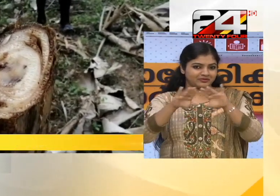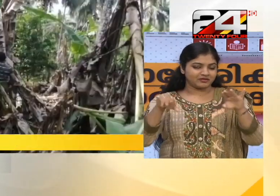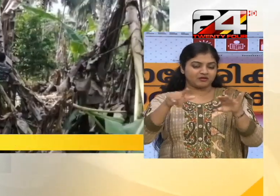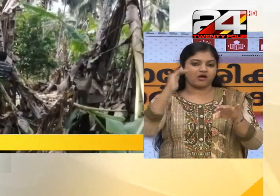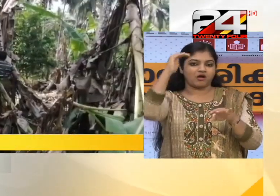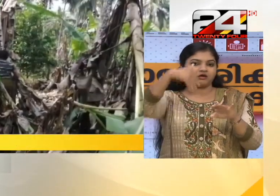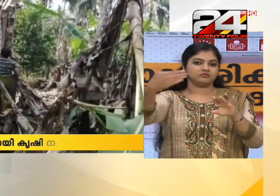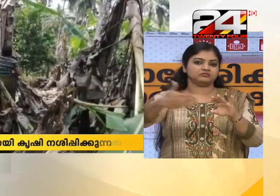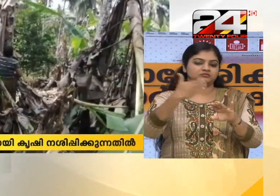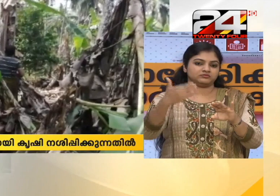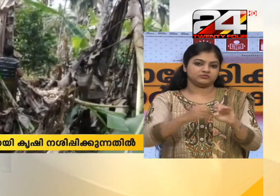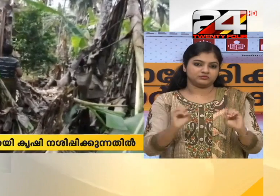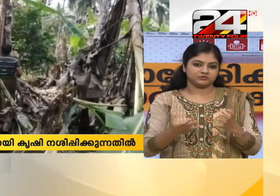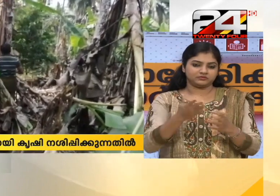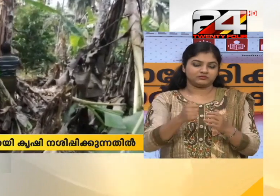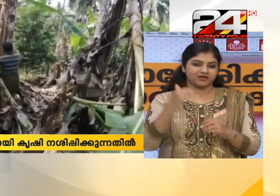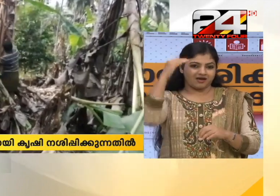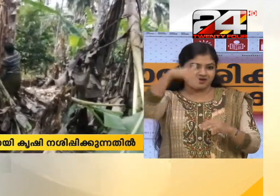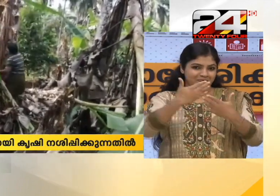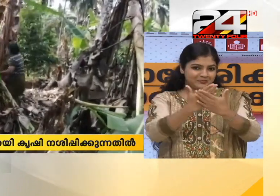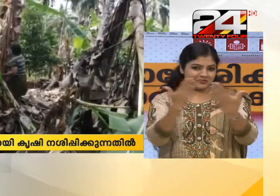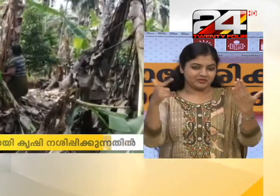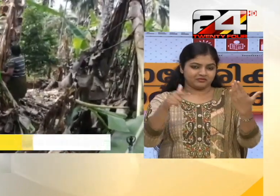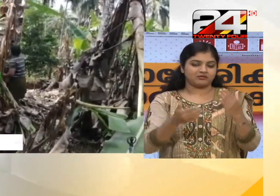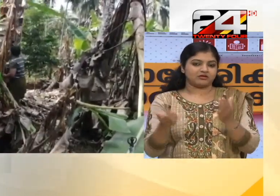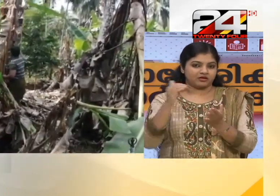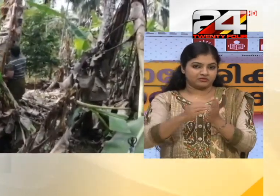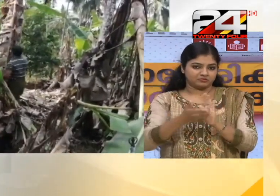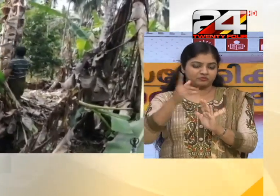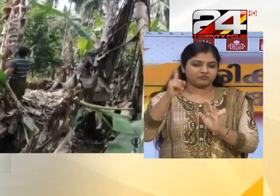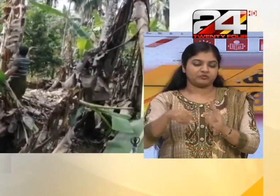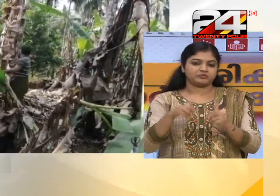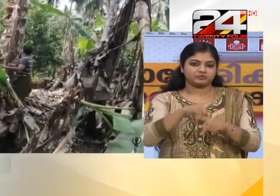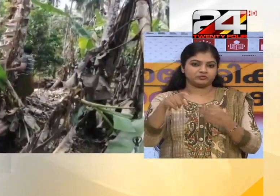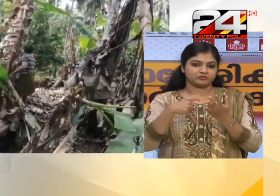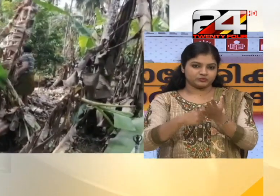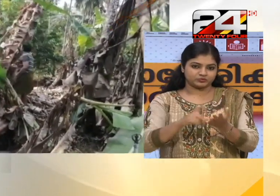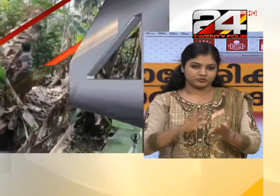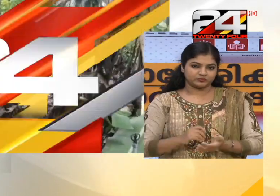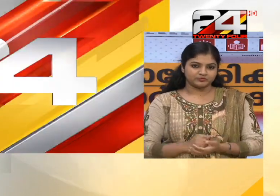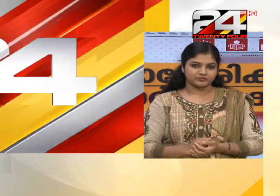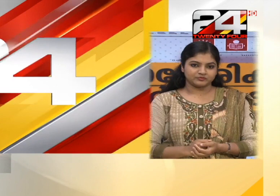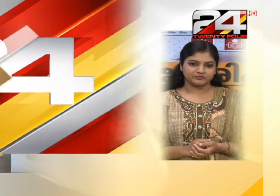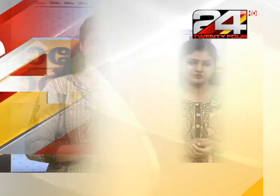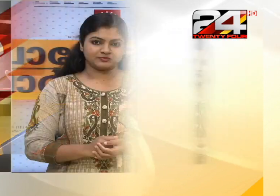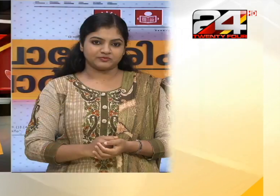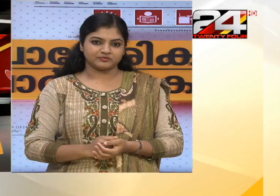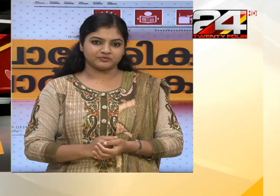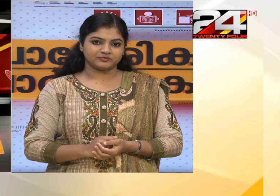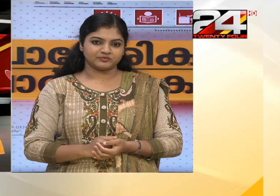കാട്ടാനകൾ എത്താൻ തുടങ്ങി. ആനമതിൽ ഉടൻ പുനഃസ്ഥാപിക്കണമെന്നാണ് ഇവരുടെ ആവശ്യം. 24 കണ്ണൂർ.